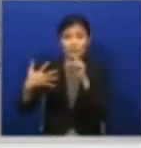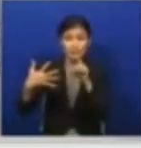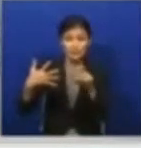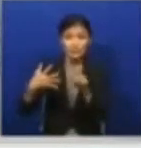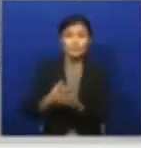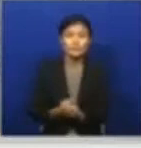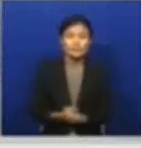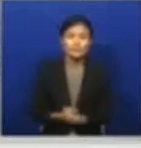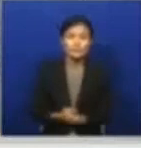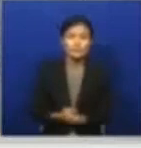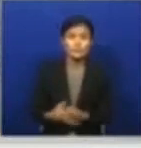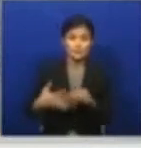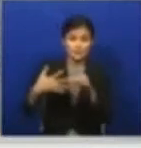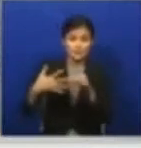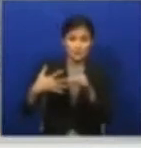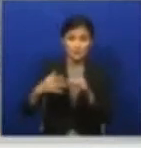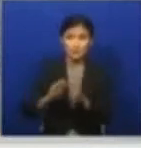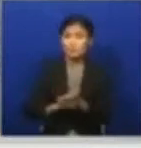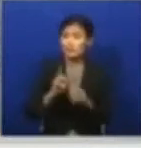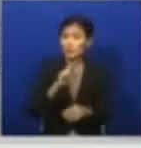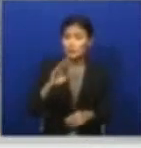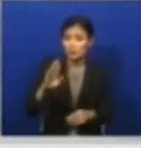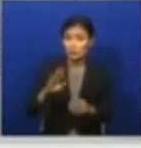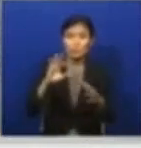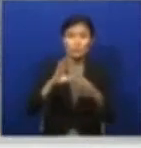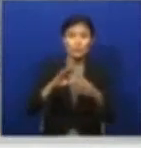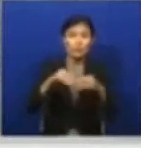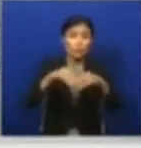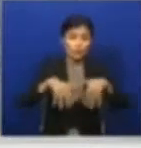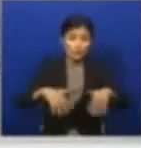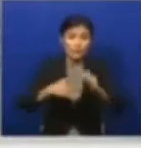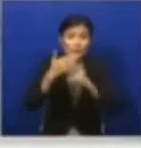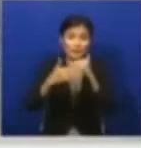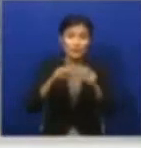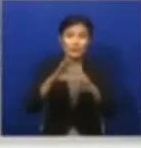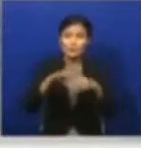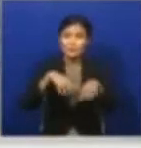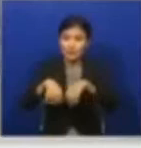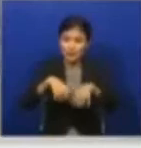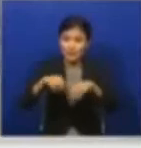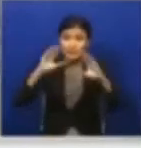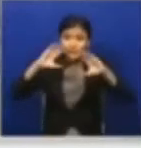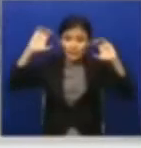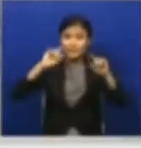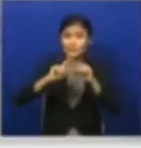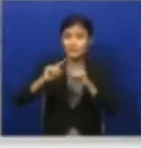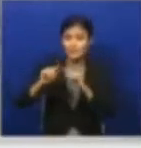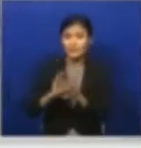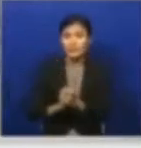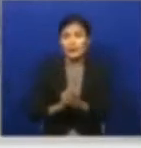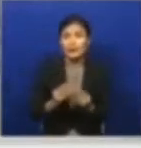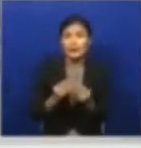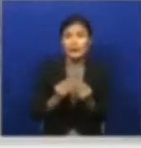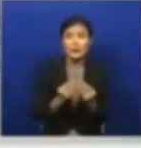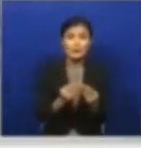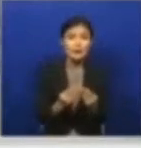ท่านบอกว่าท่านจะปรับปรุงระบบการพัฒนาโครงสร้างการบริหารของราชการให้ประโยชน์กับ